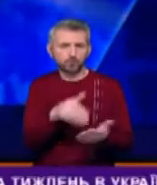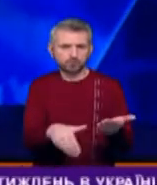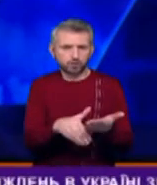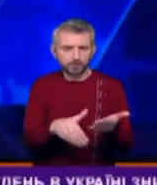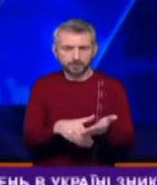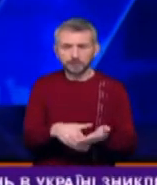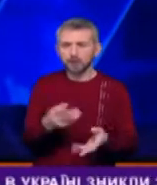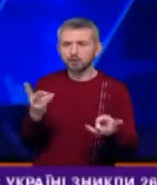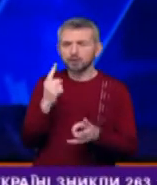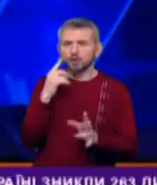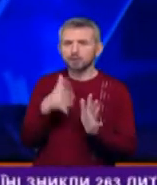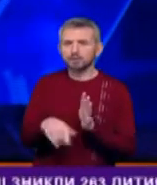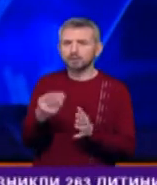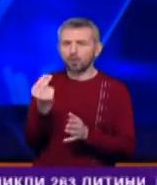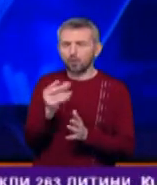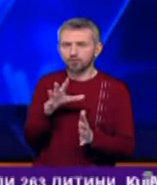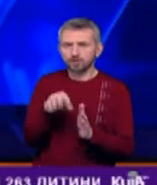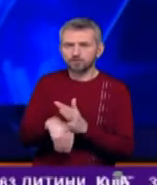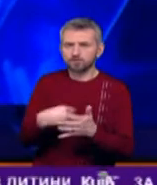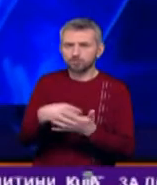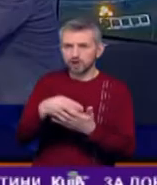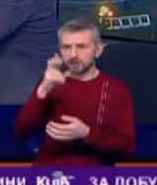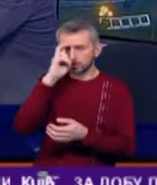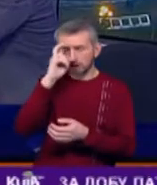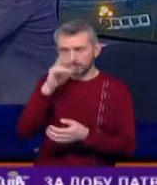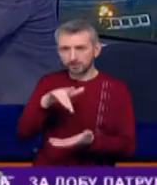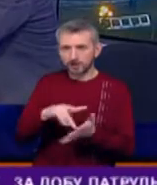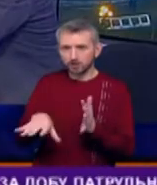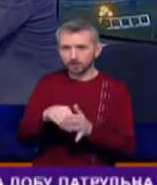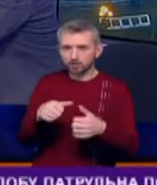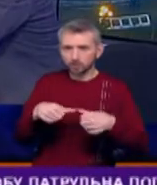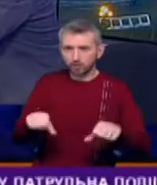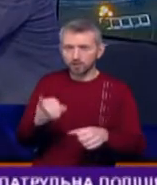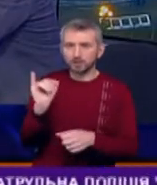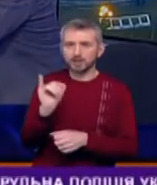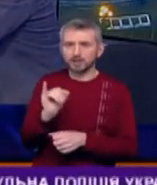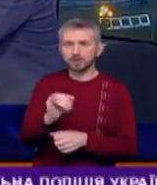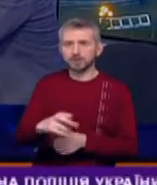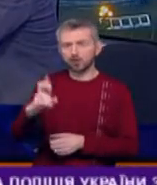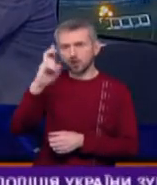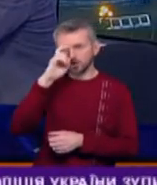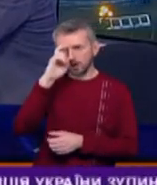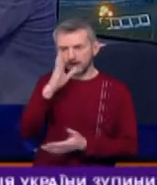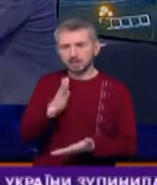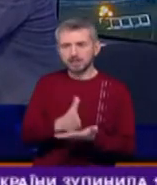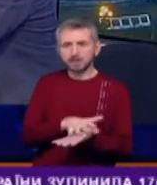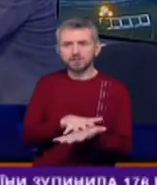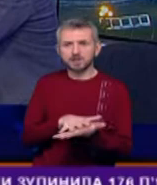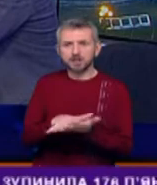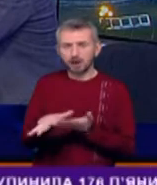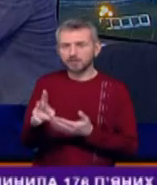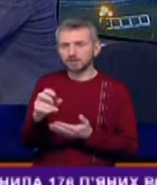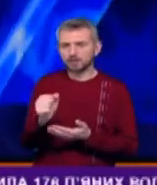потрібно розуміти, що ці кошти вони йдуть в бюджет державний, в Центральну виборчу комісію, і держава несе витрати